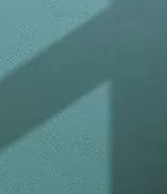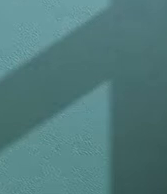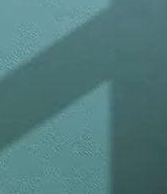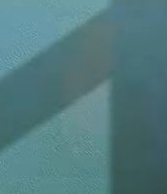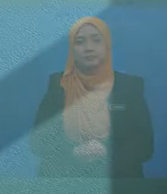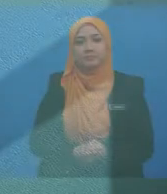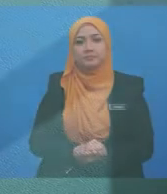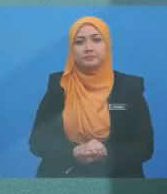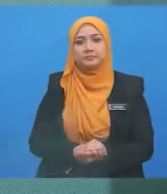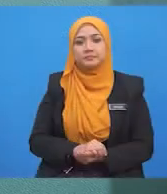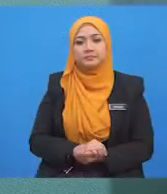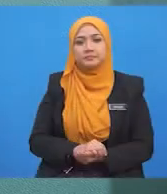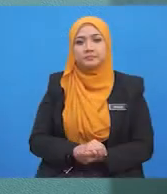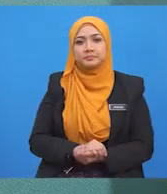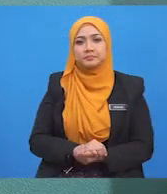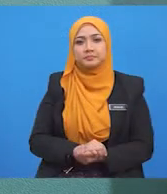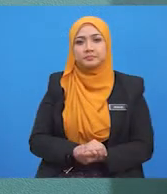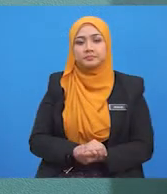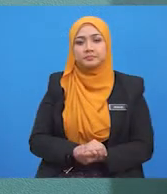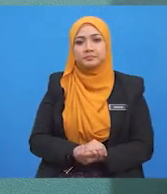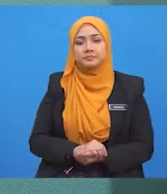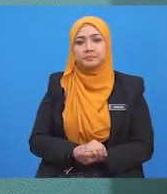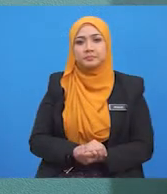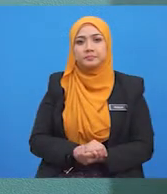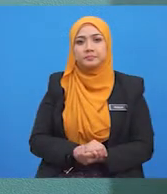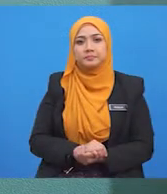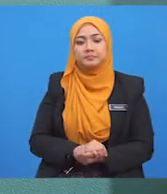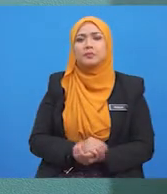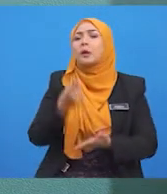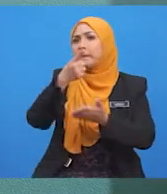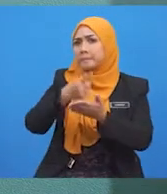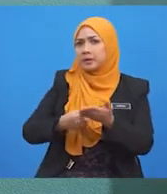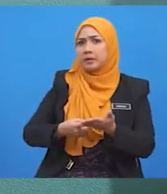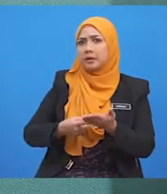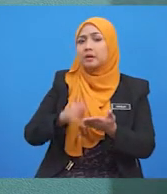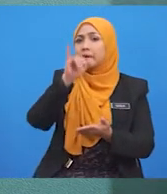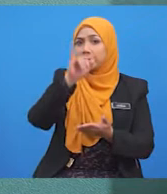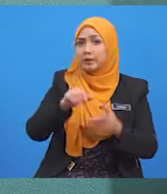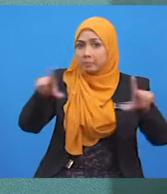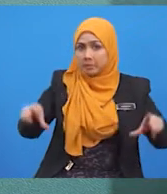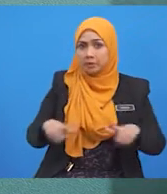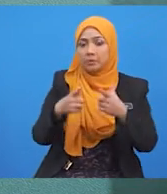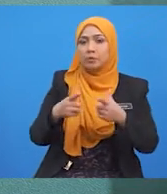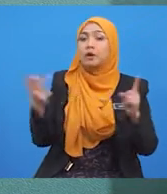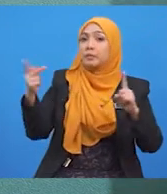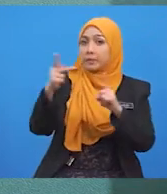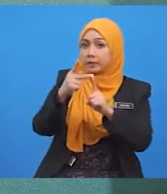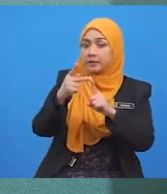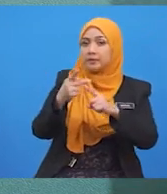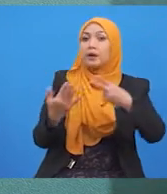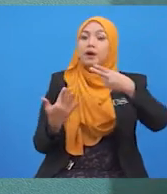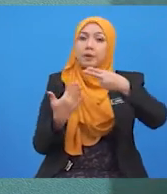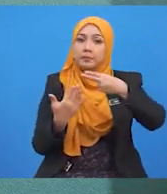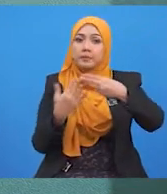Hai wahh kamu memang murid yang bijak tentu jawaban kamu suhu air akan